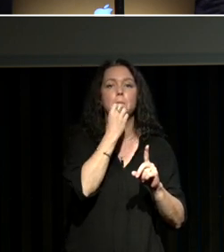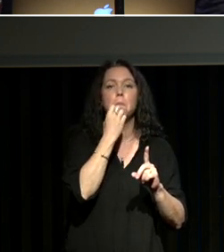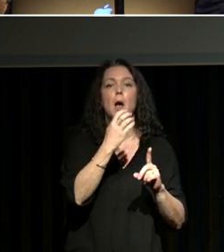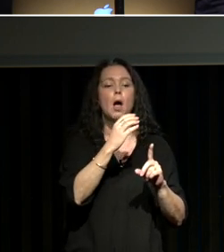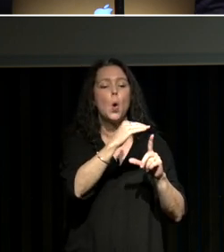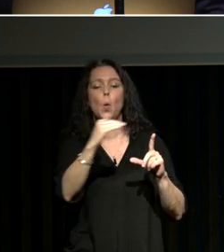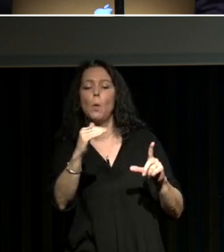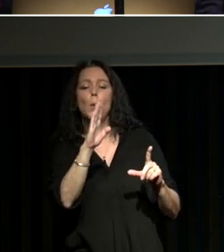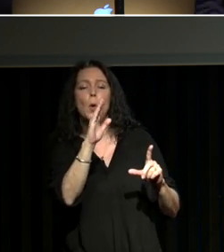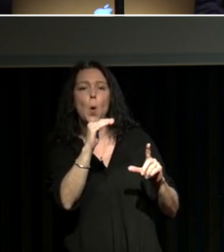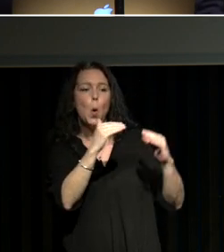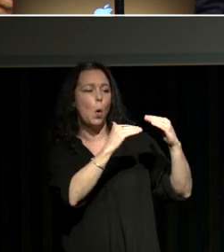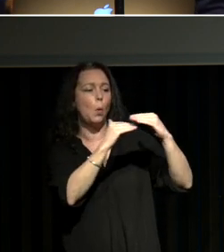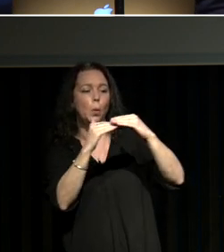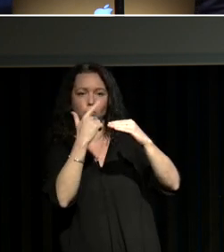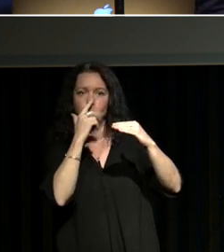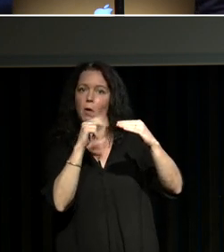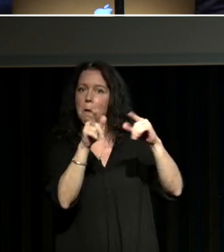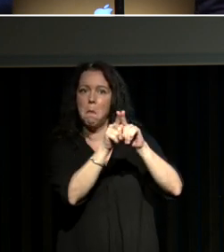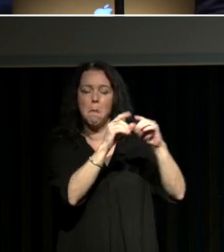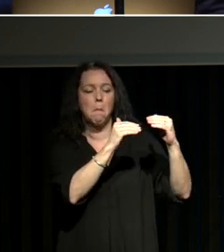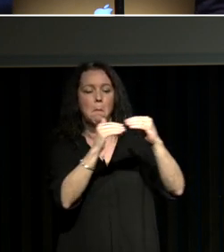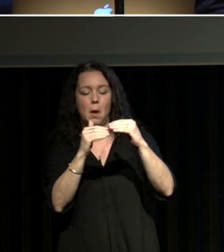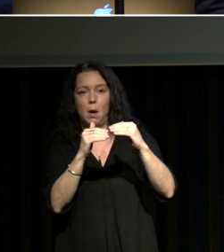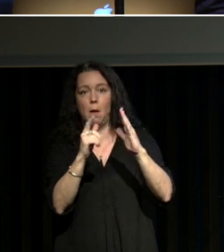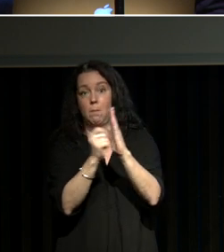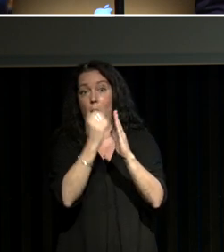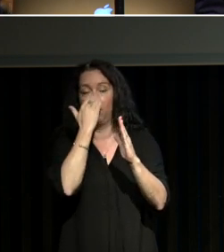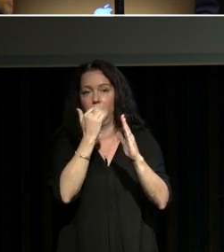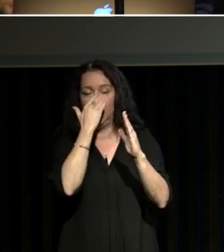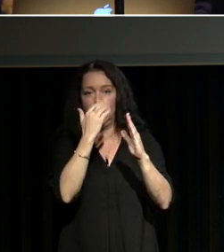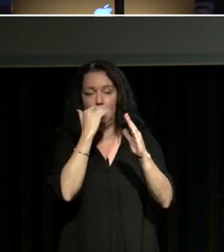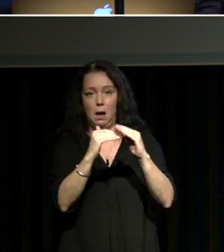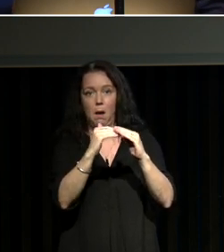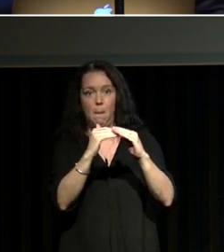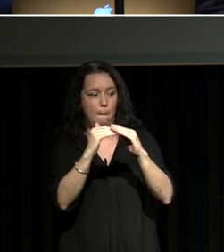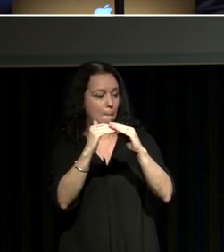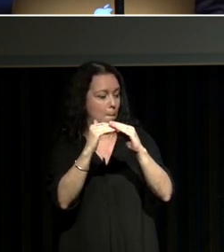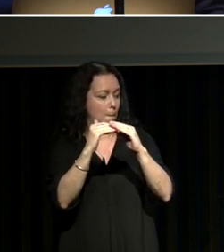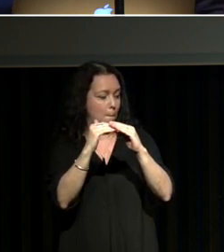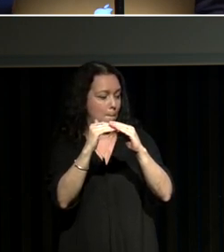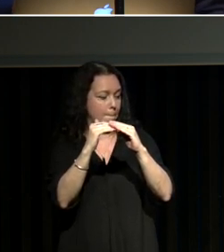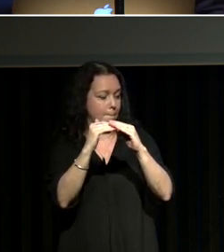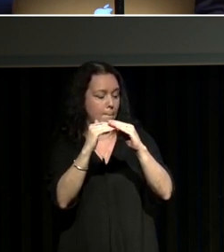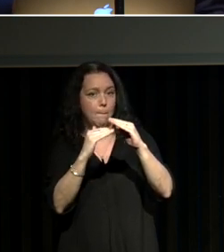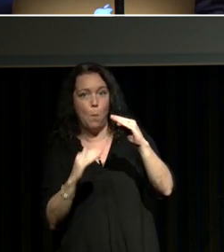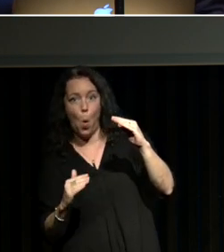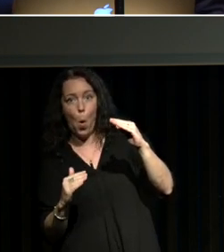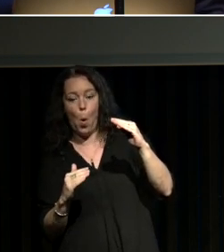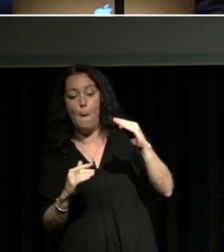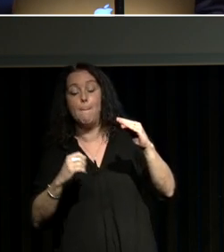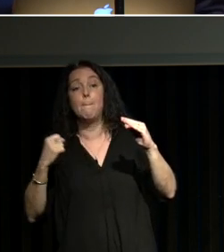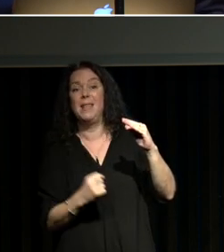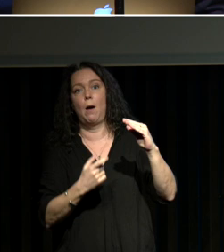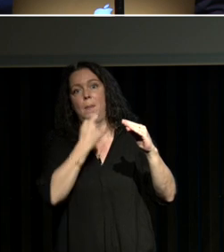bleue, elle est sur la courbe telle qu'elle était prévue. Et à partir du mois de février, finalement, ça commence à décrocher, avec un décrochage qui est maximal au mois de